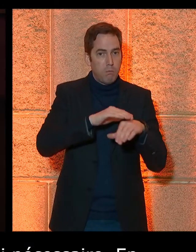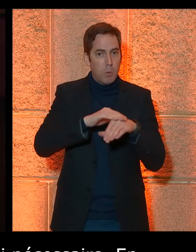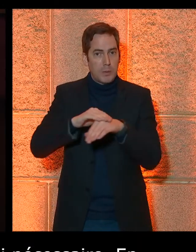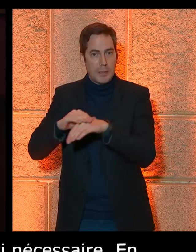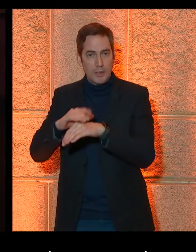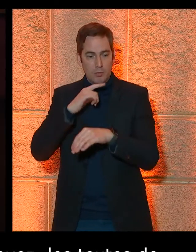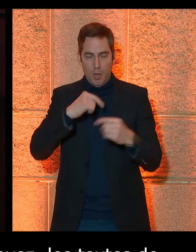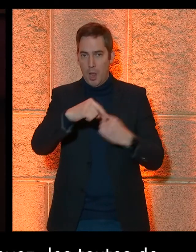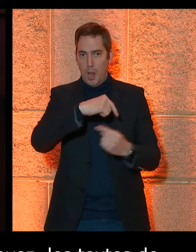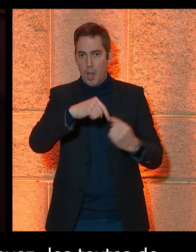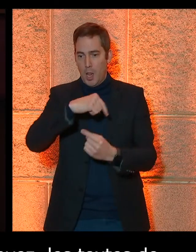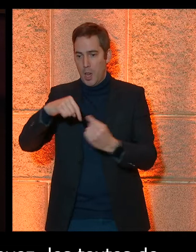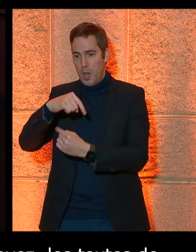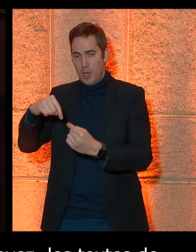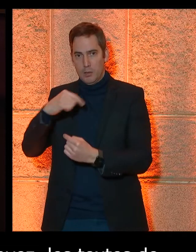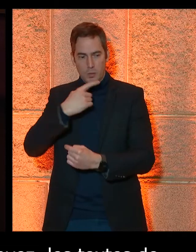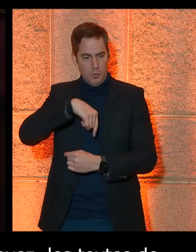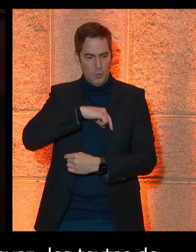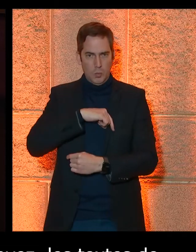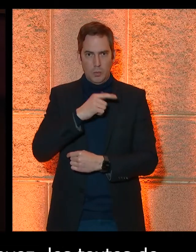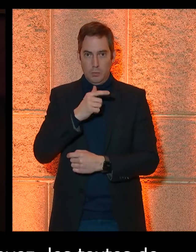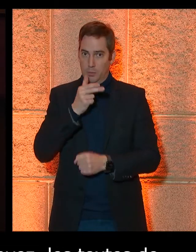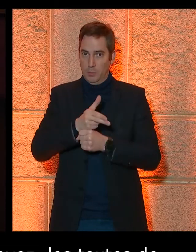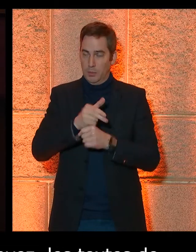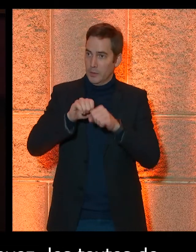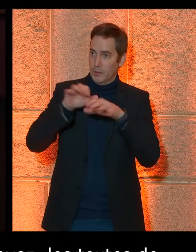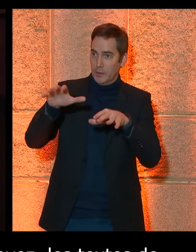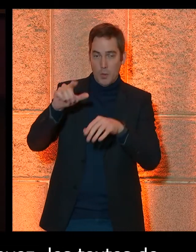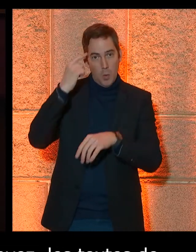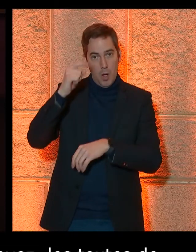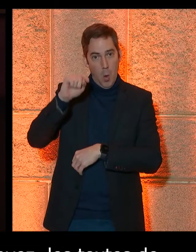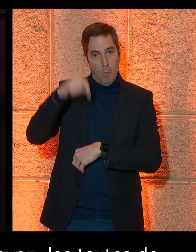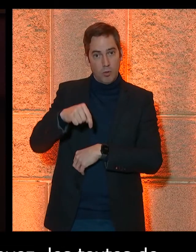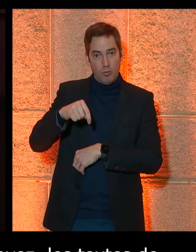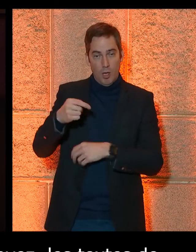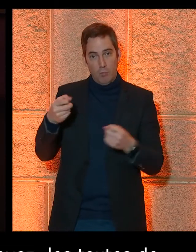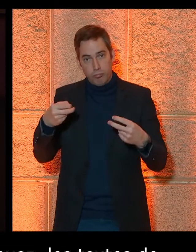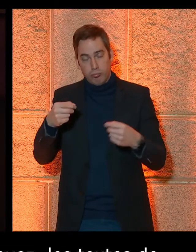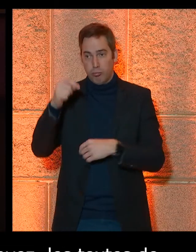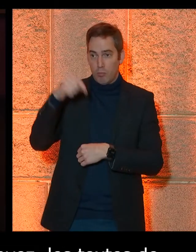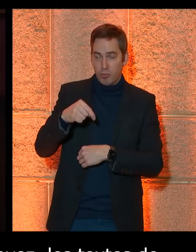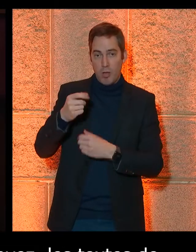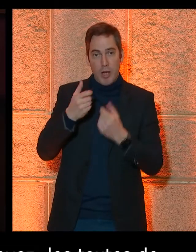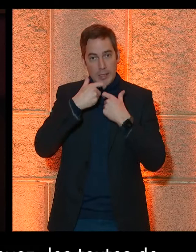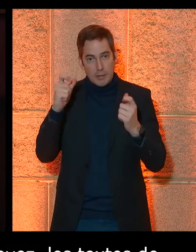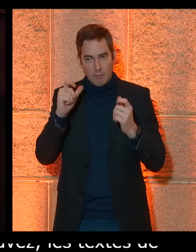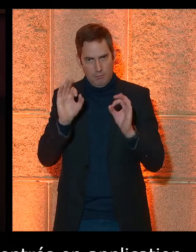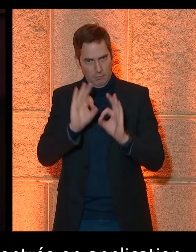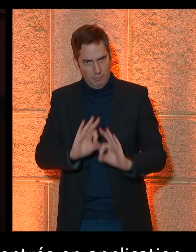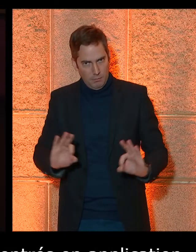présidentielle. Eh bien, les diffuseurs n'avaient pas d'obligation particulière de mise en accessibilité de ces débats, de primaires